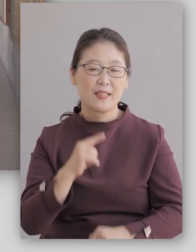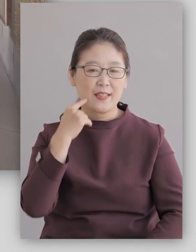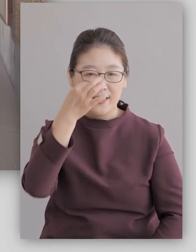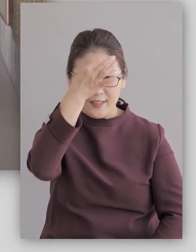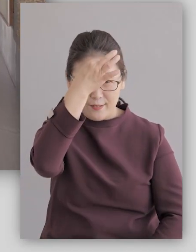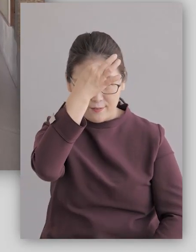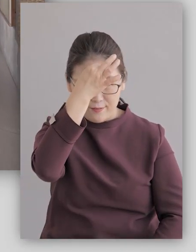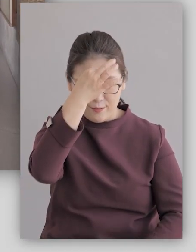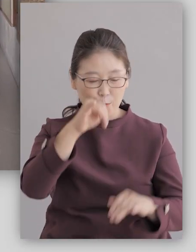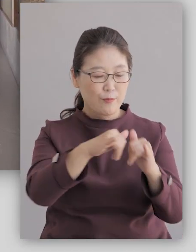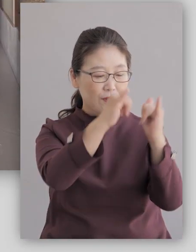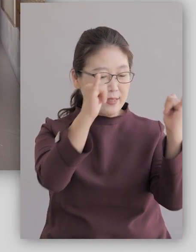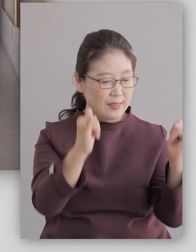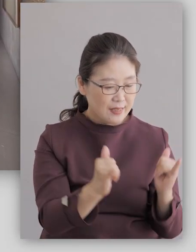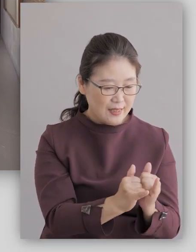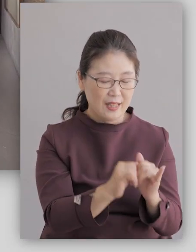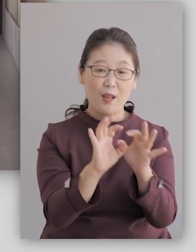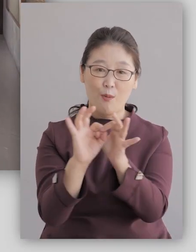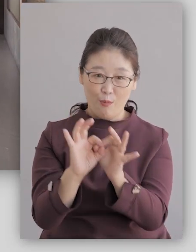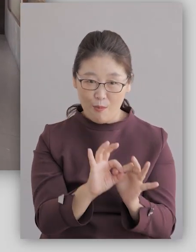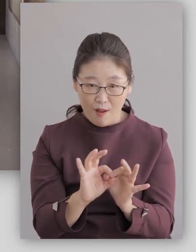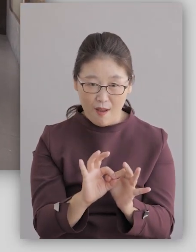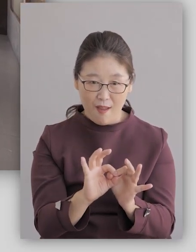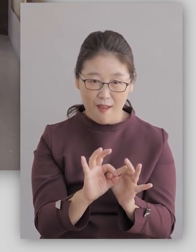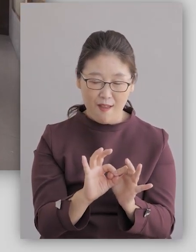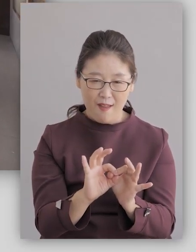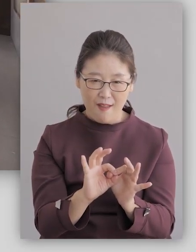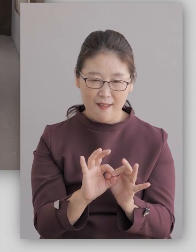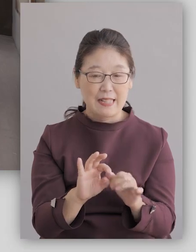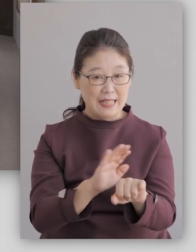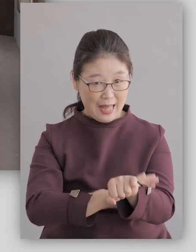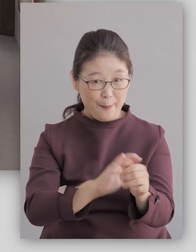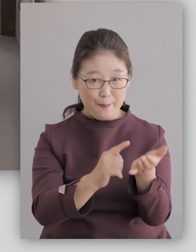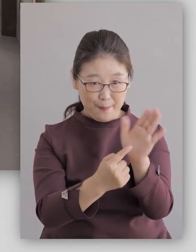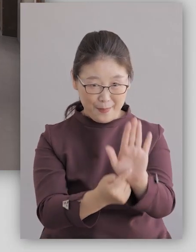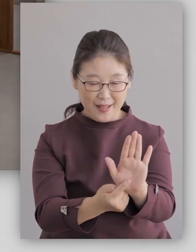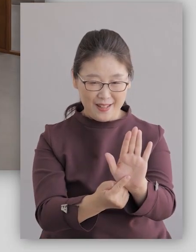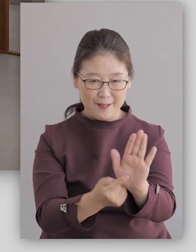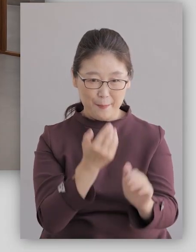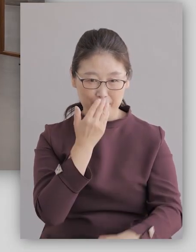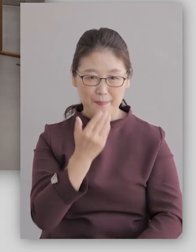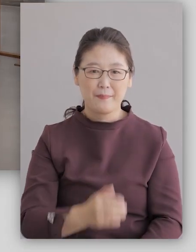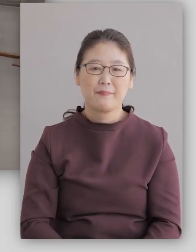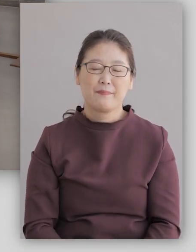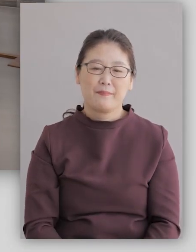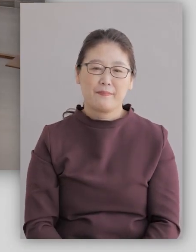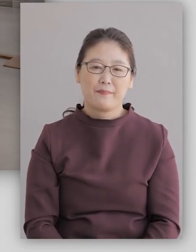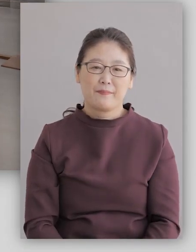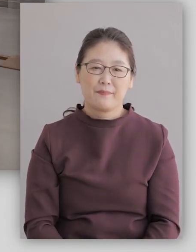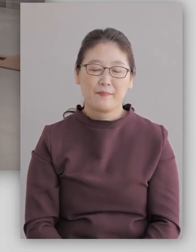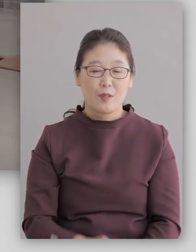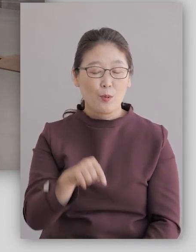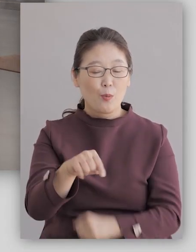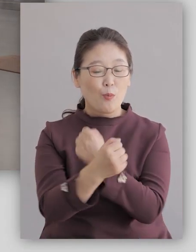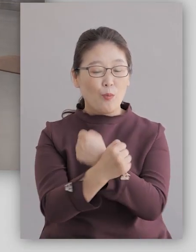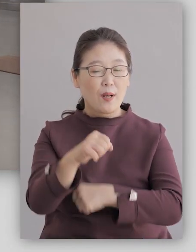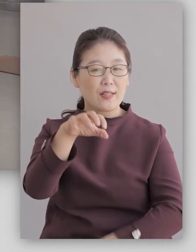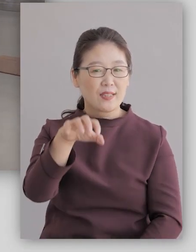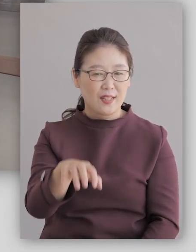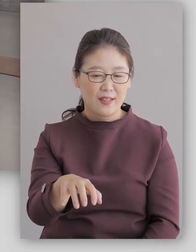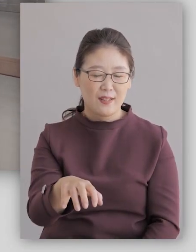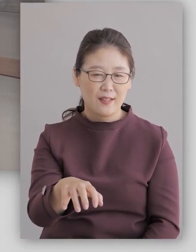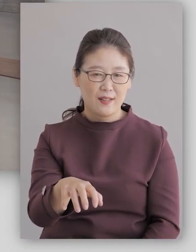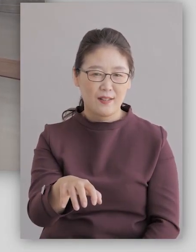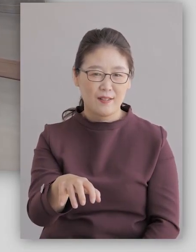예술과 사회의 관계를 또 한번 볼 수 있다고 생각을 했습니다. 그렇기 때문에